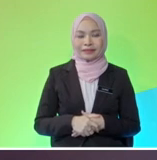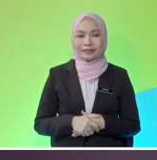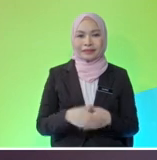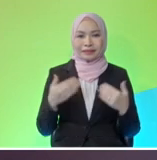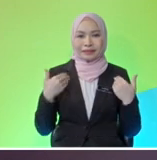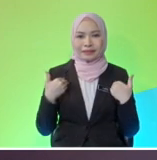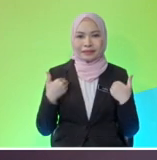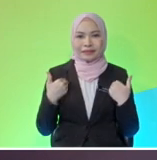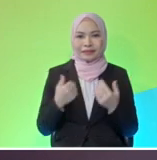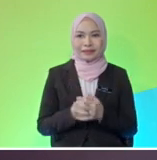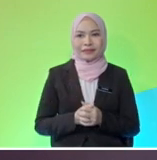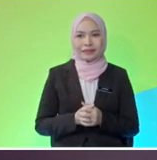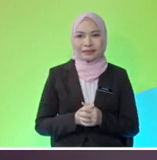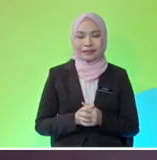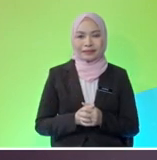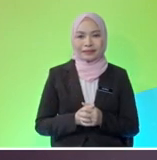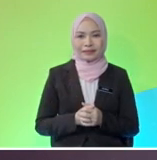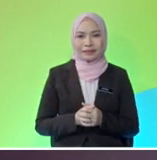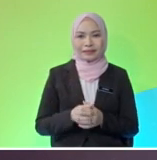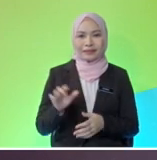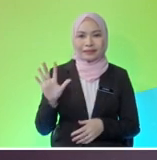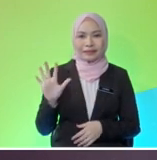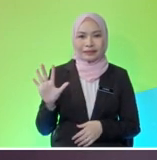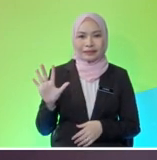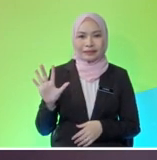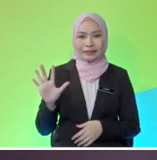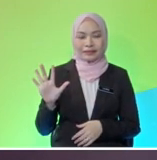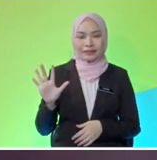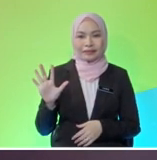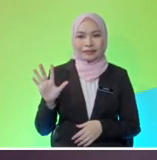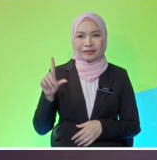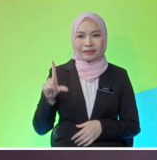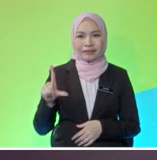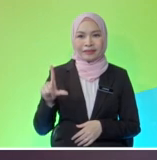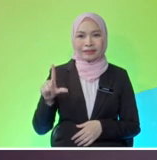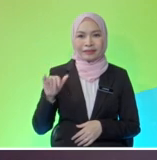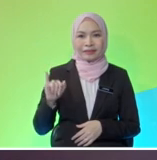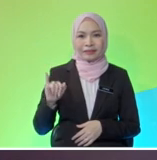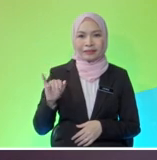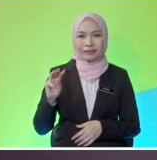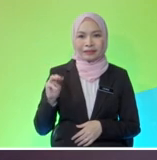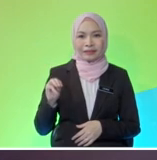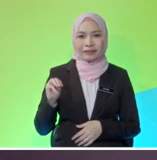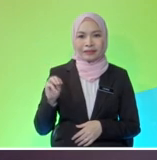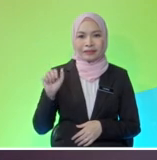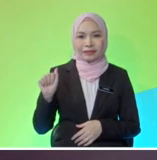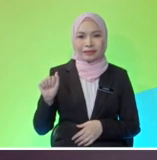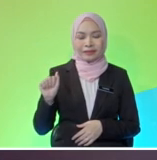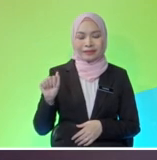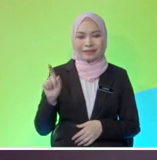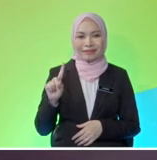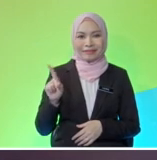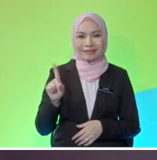ada perkataan lima. Lima. Macam mana bentuk lima tu? Kita tengok Aiman betul bentuk tak buat.